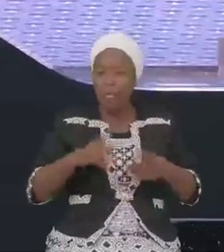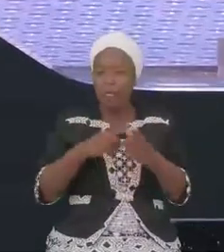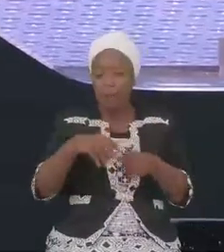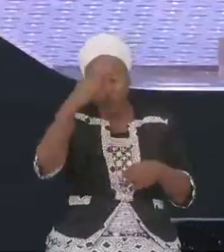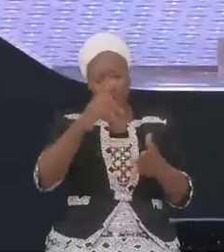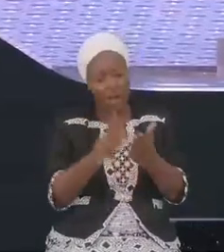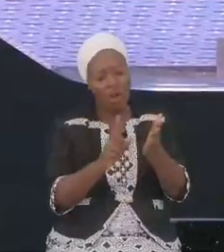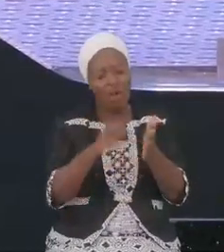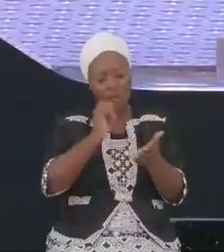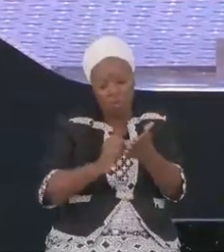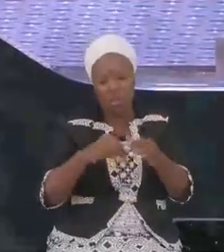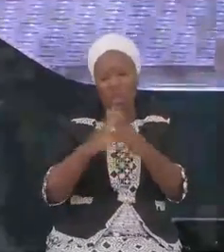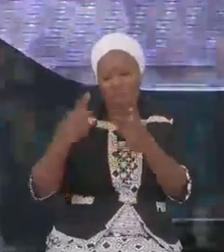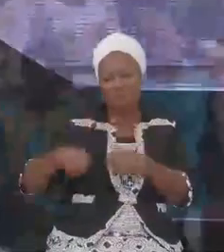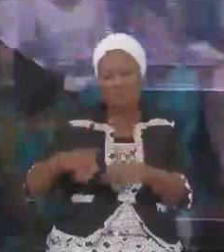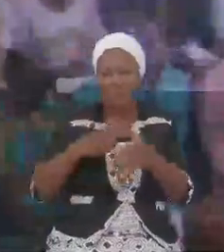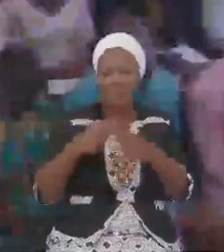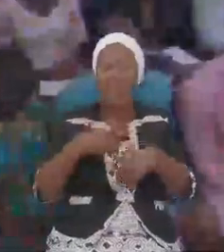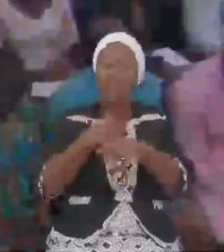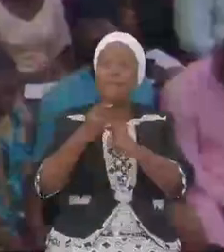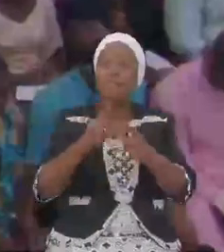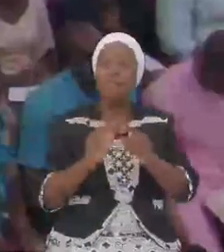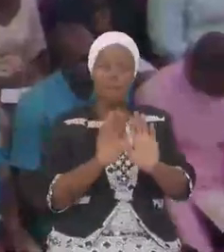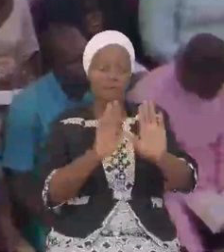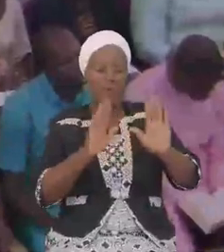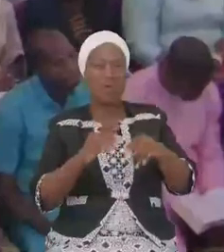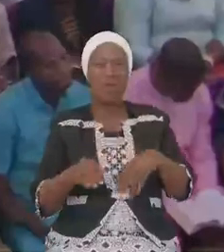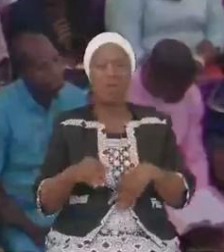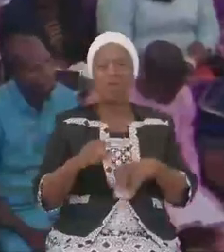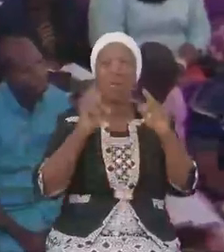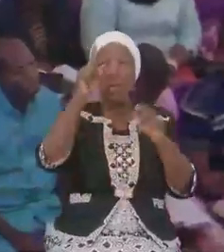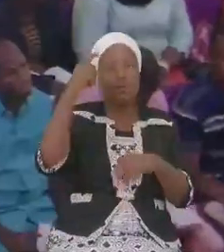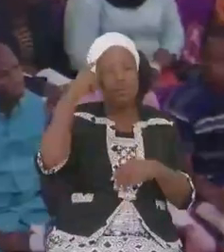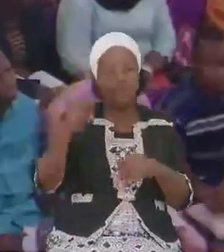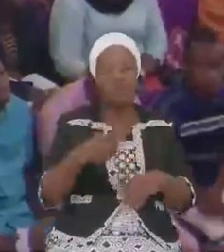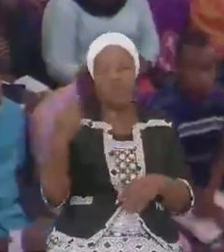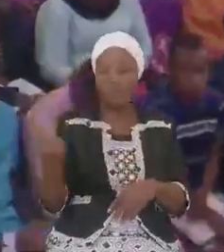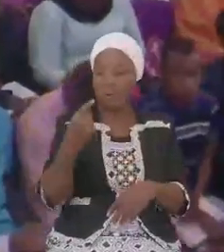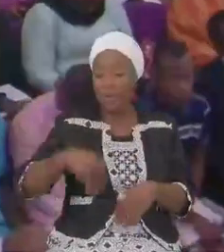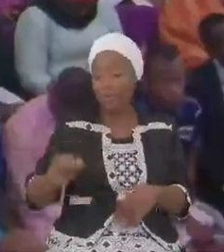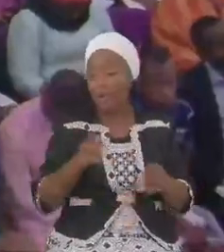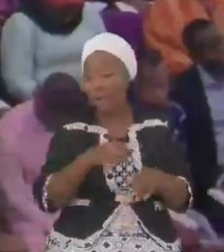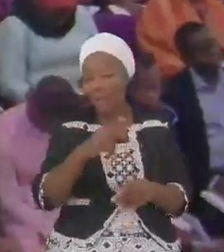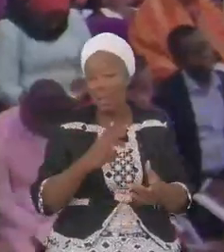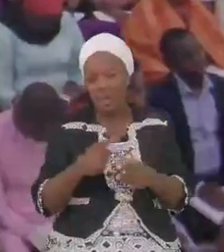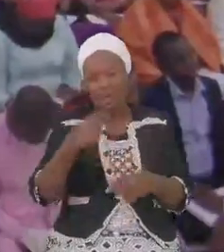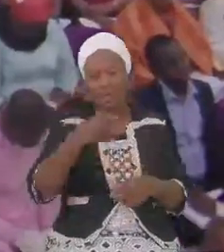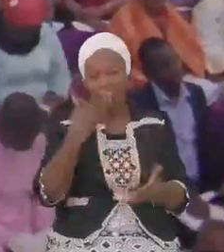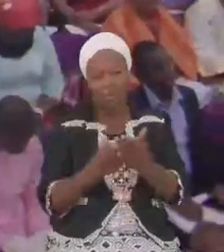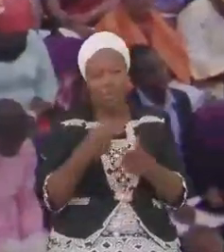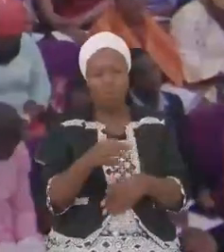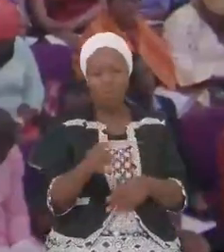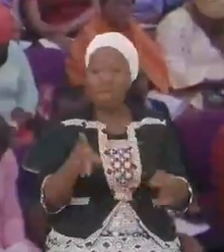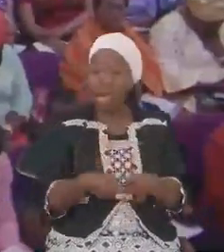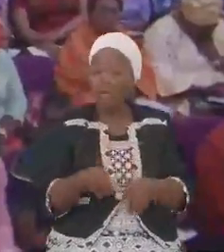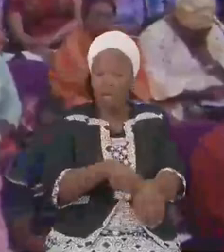et dit qu'il te fera, il fera que tu le craignes pour toujours, pour leur bonheur et celui, aussi longtemps que tu